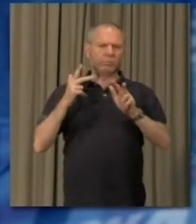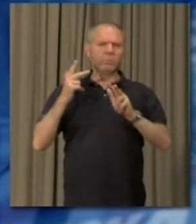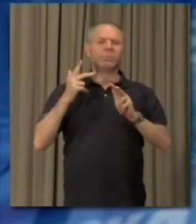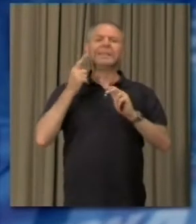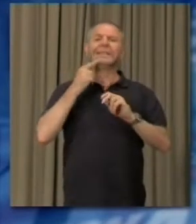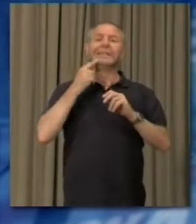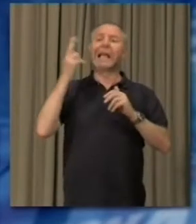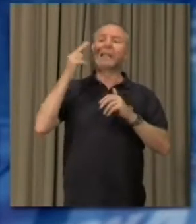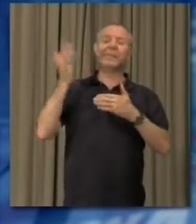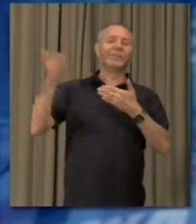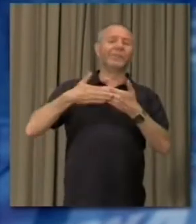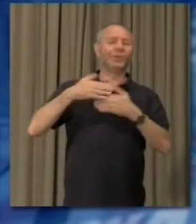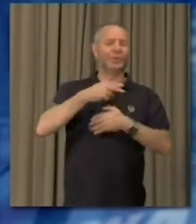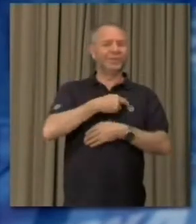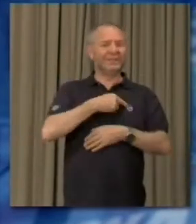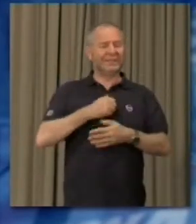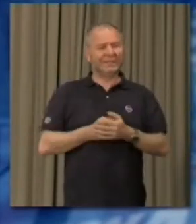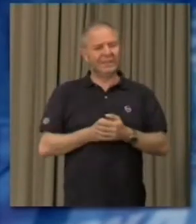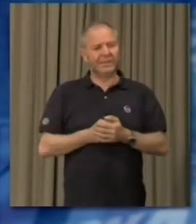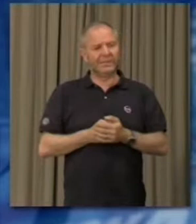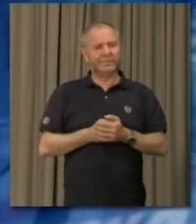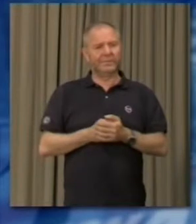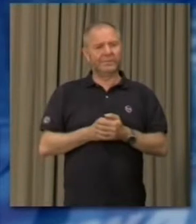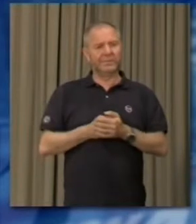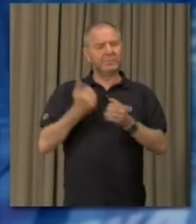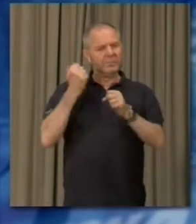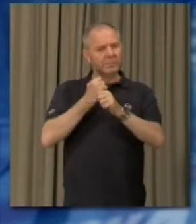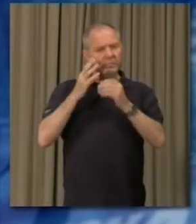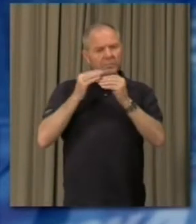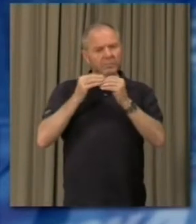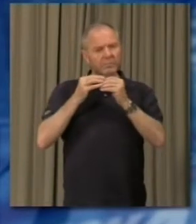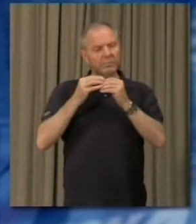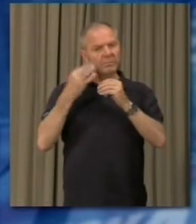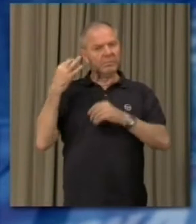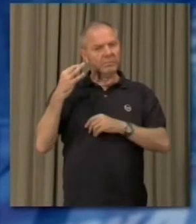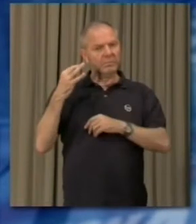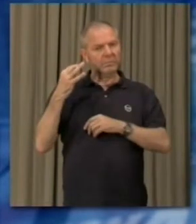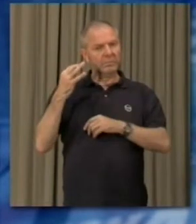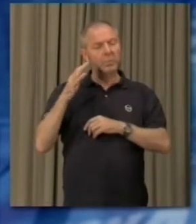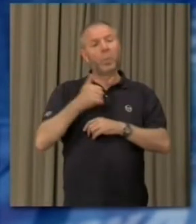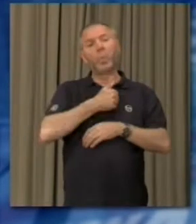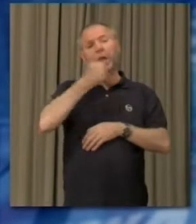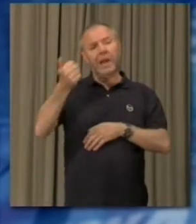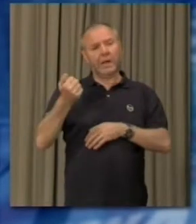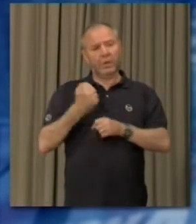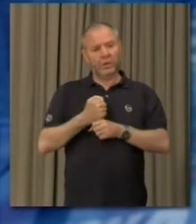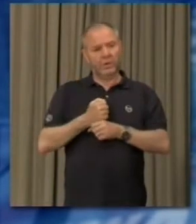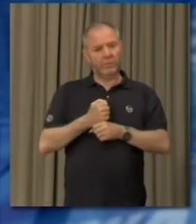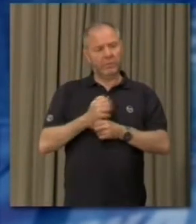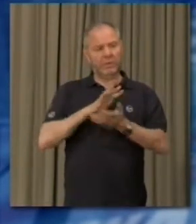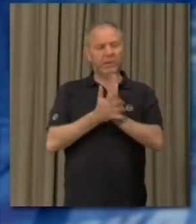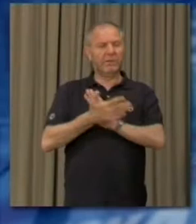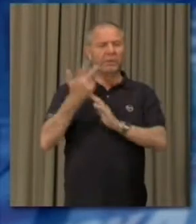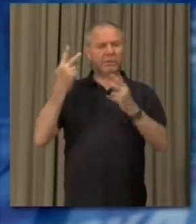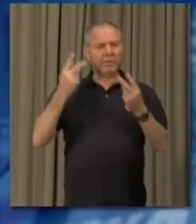della vicina Svizzera. L'intervento di riqualificazione presentato nei giorni scorsi è durato poco più di un anno ed è diventato realtà